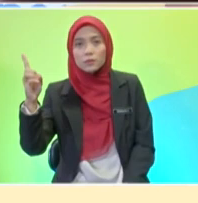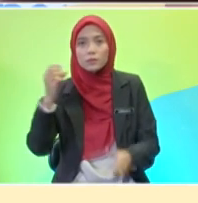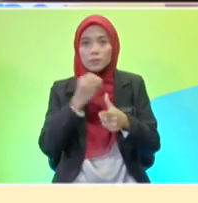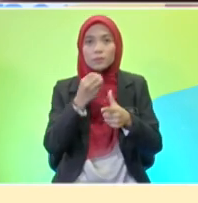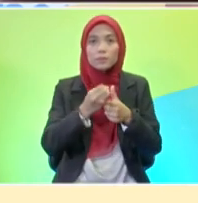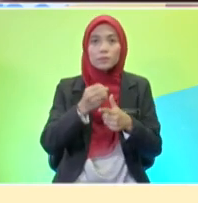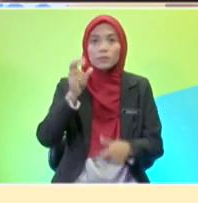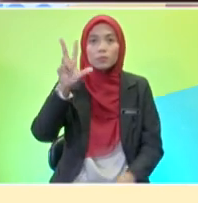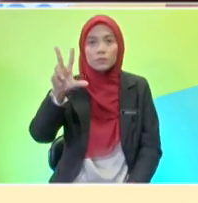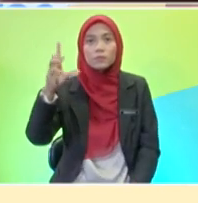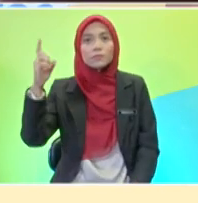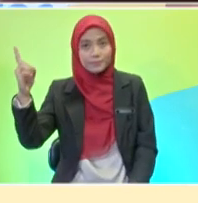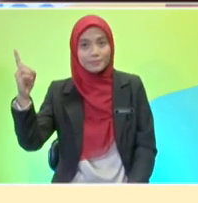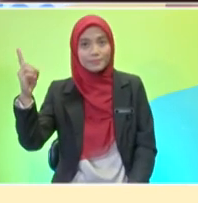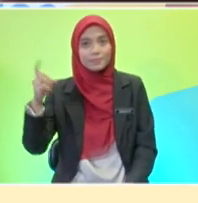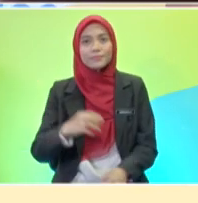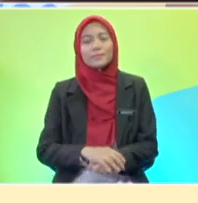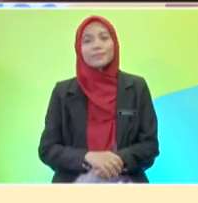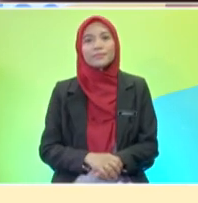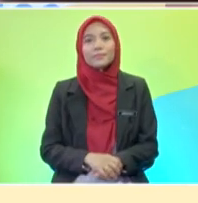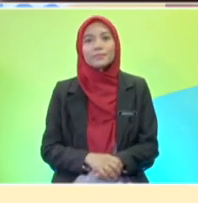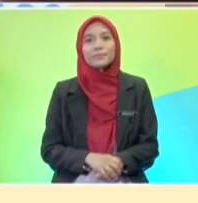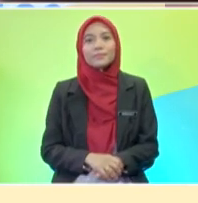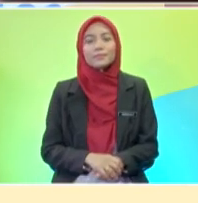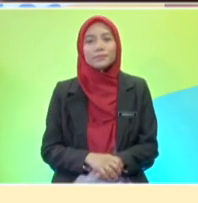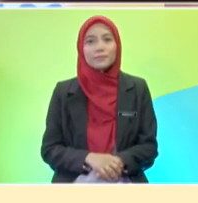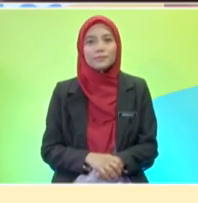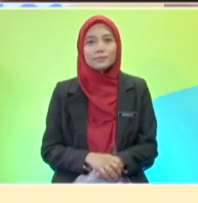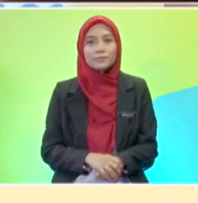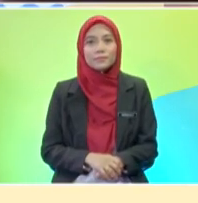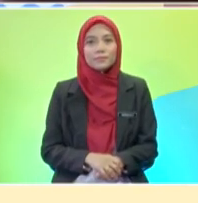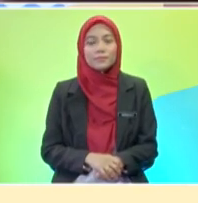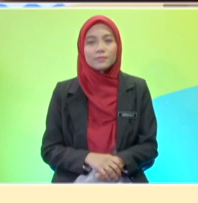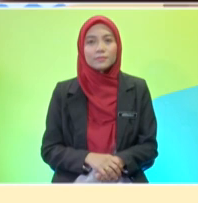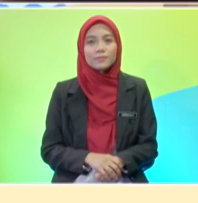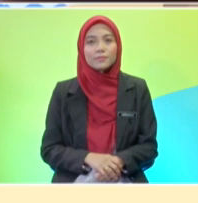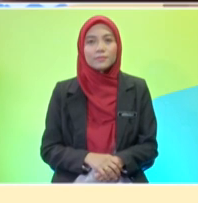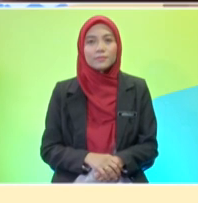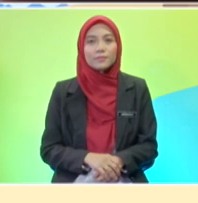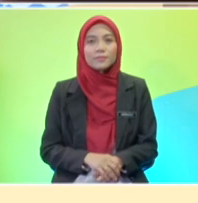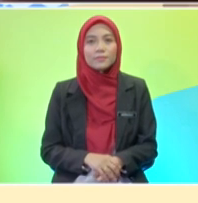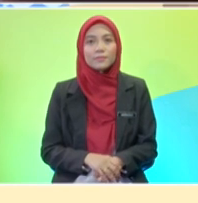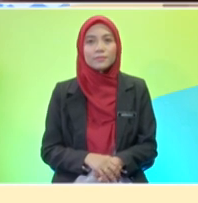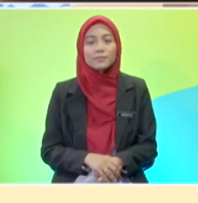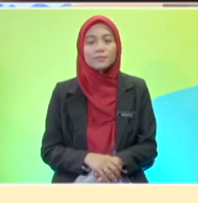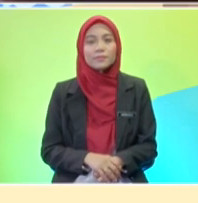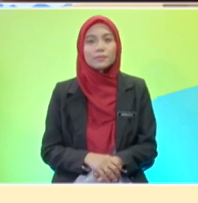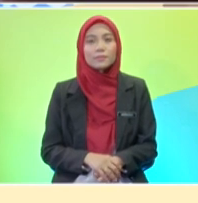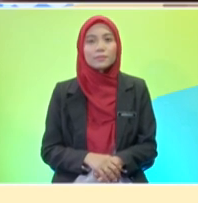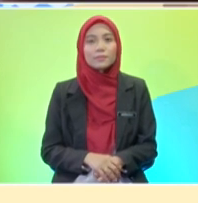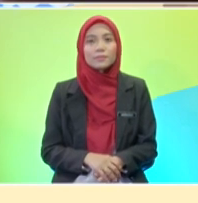sini Maksudnya kita boleh lihat saja kita tak boleh sentuh oke seperti yang kita